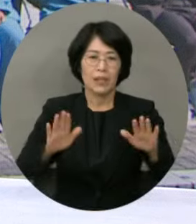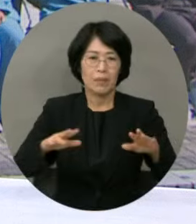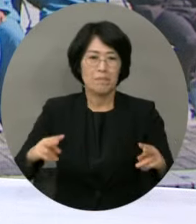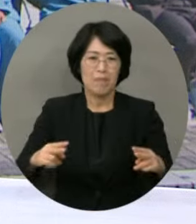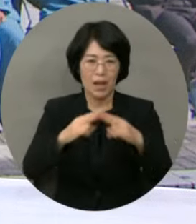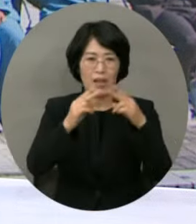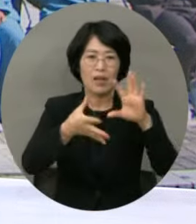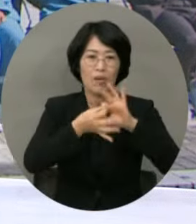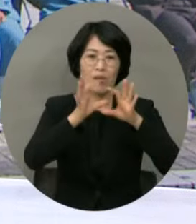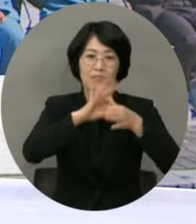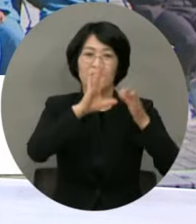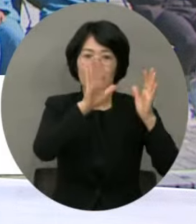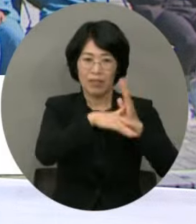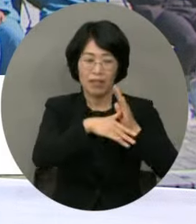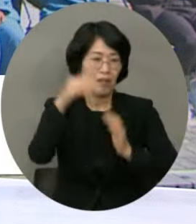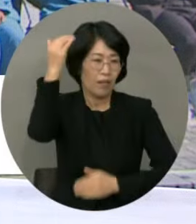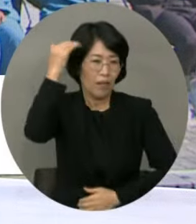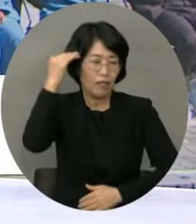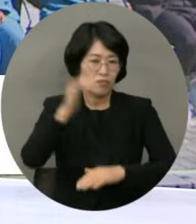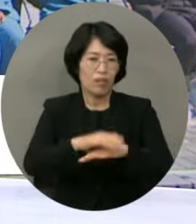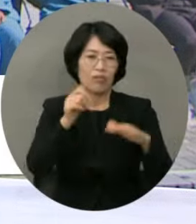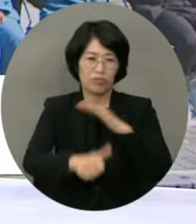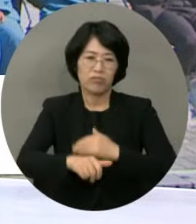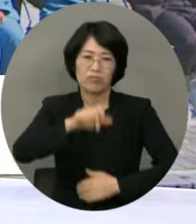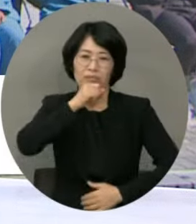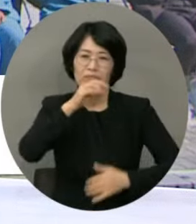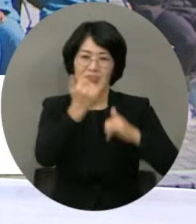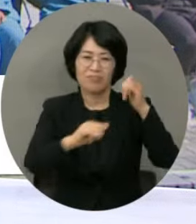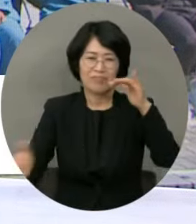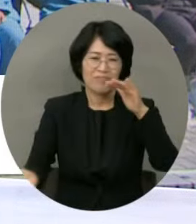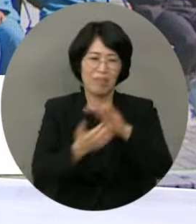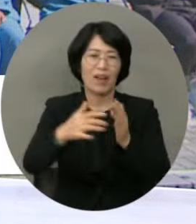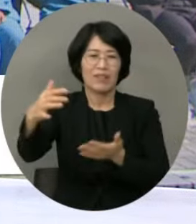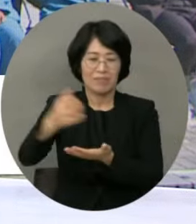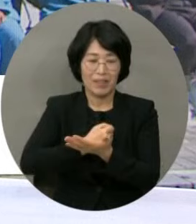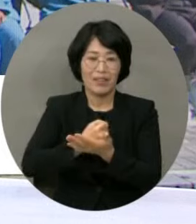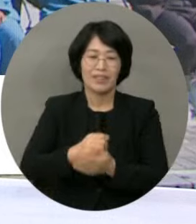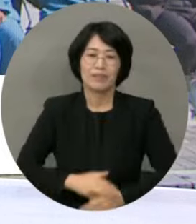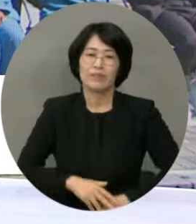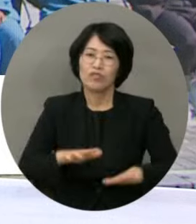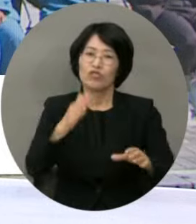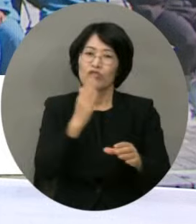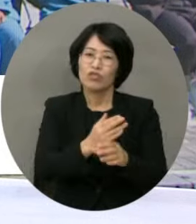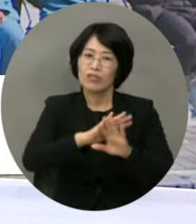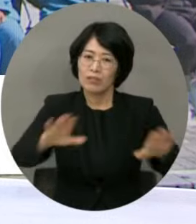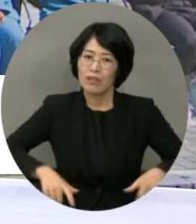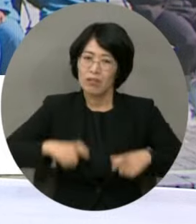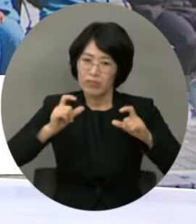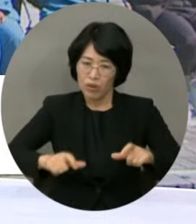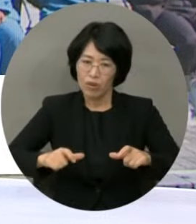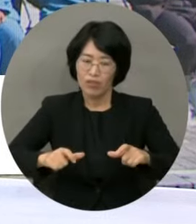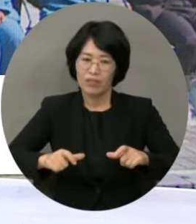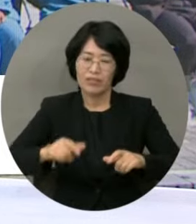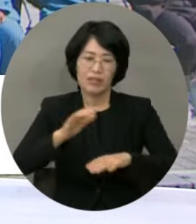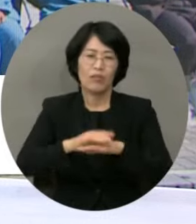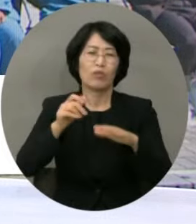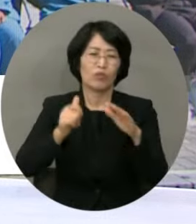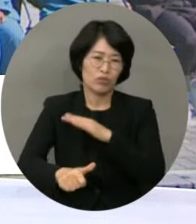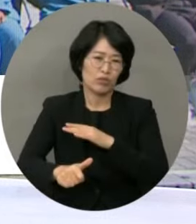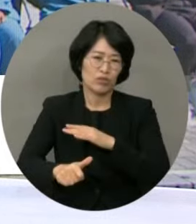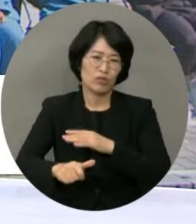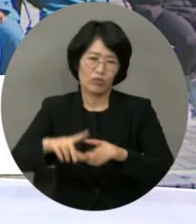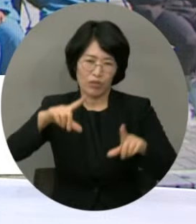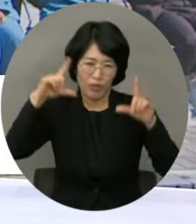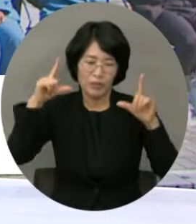이번 파리올림픽에서 우리나라 선수들은 역대 최고의 성적을 기록했습니다. 그 중심에는 전남의 태극 전사들도 빼놓을 수